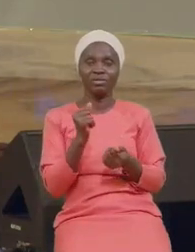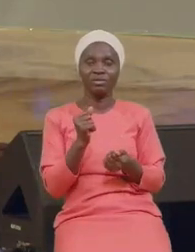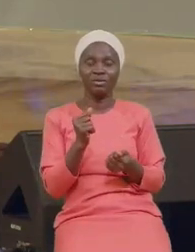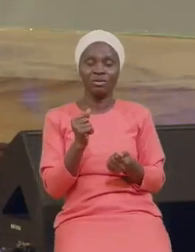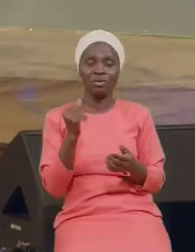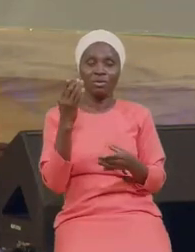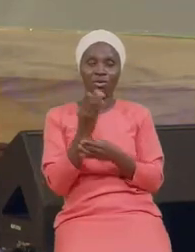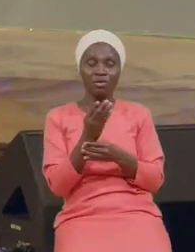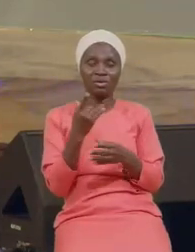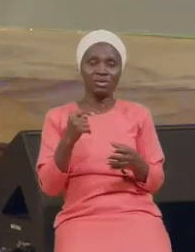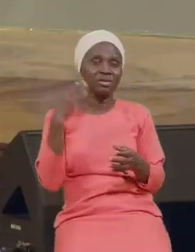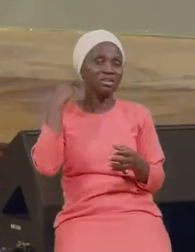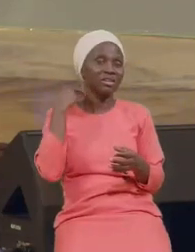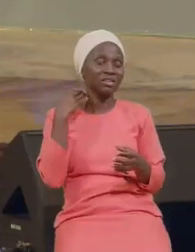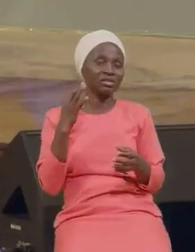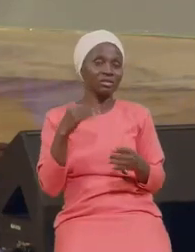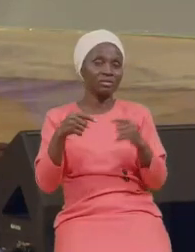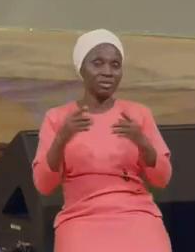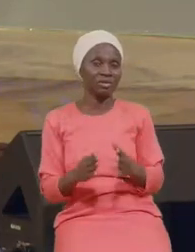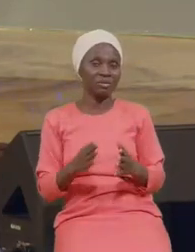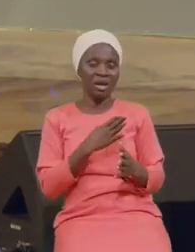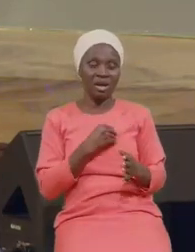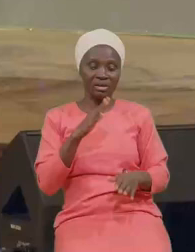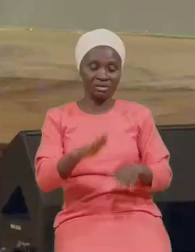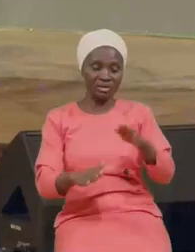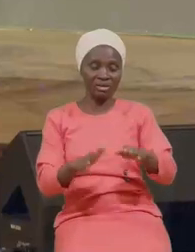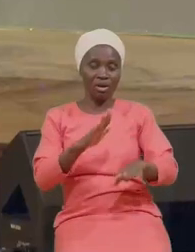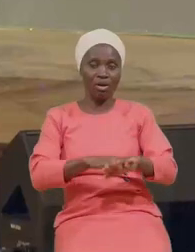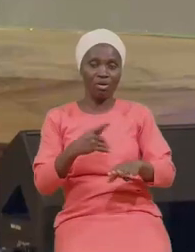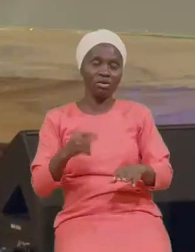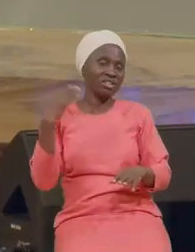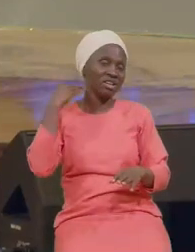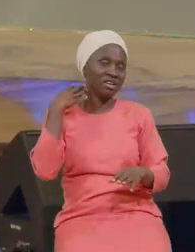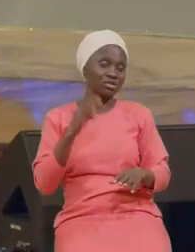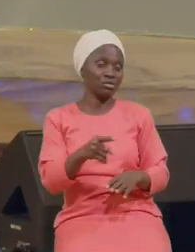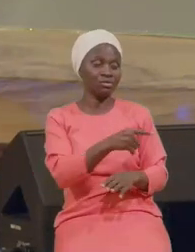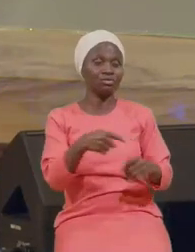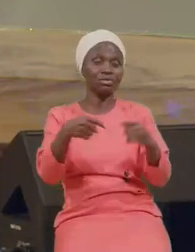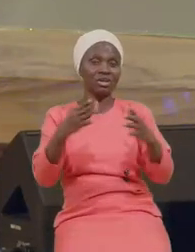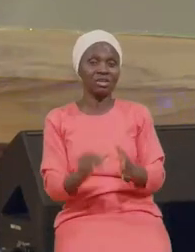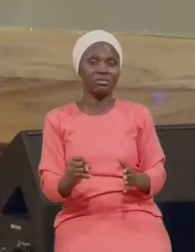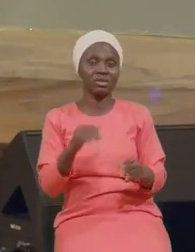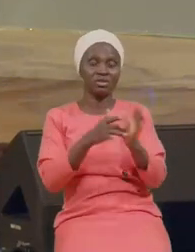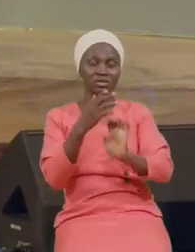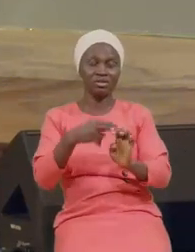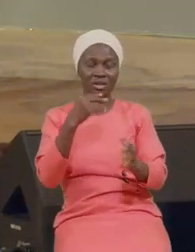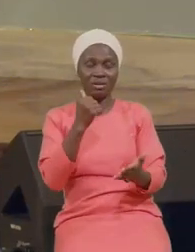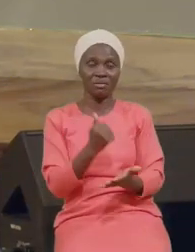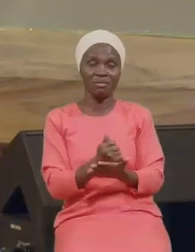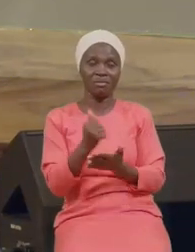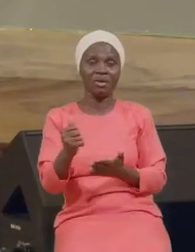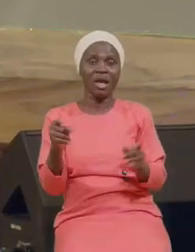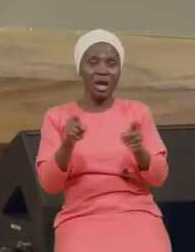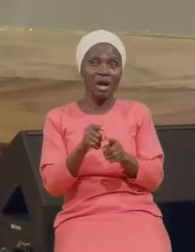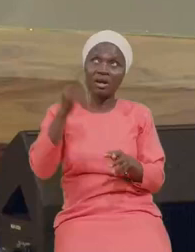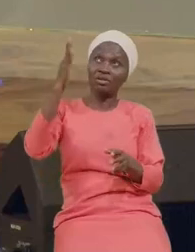là il a marché et à piétiner le coup des ennemis tu vas marcher et piétiner le coup des